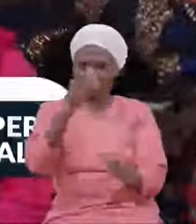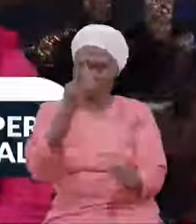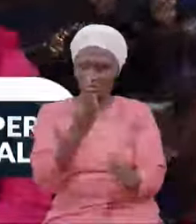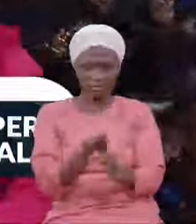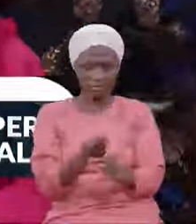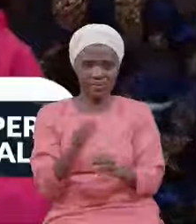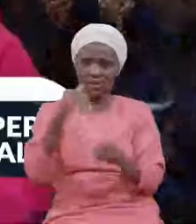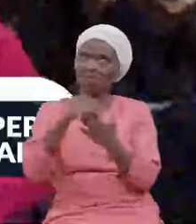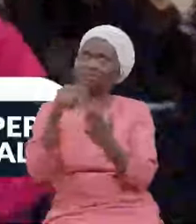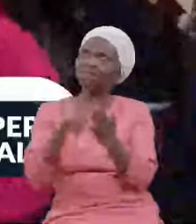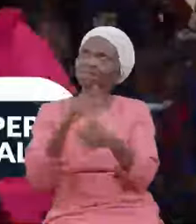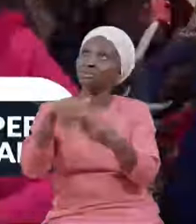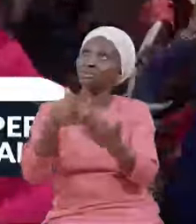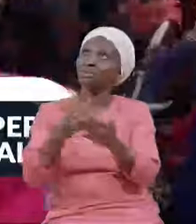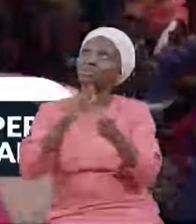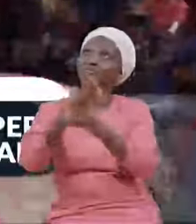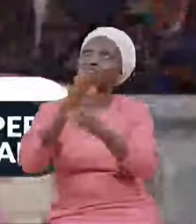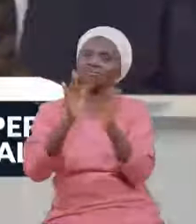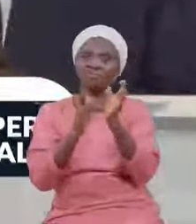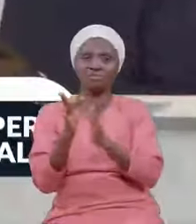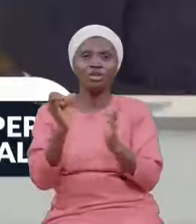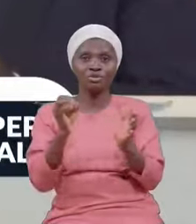suffisant afin que tu puisses avoir